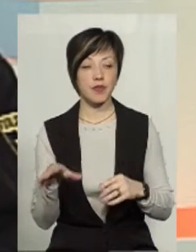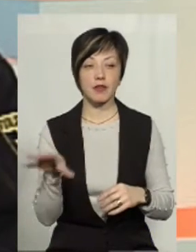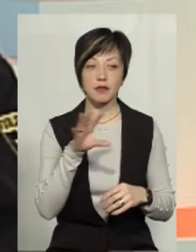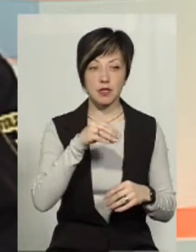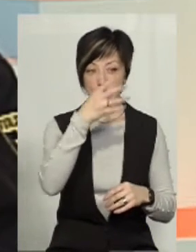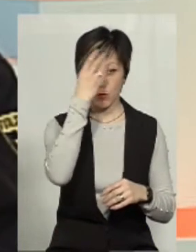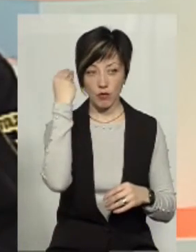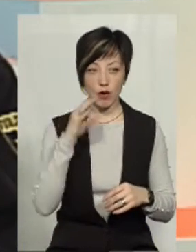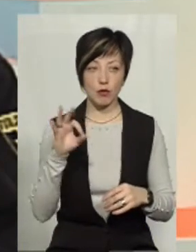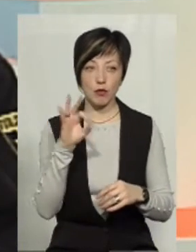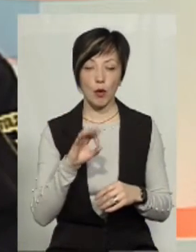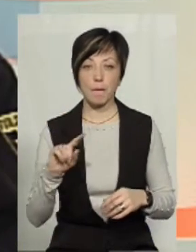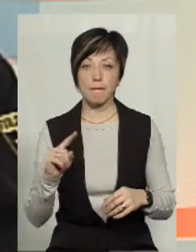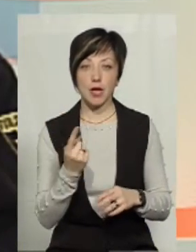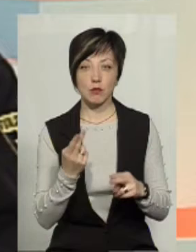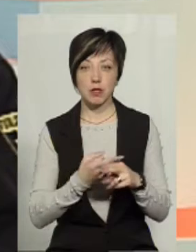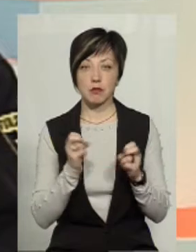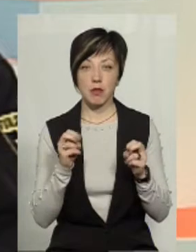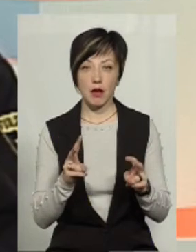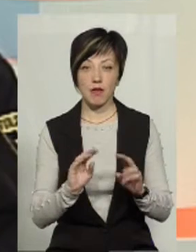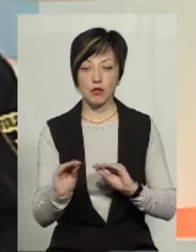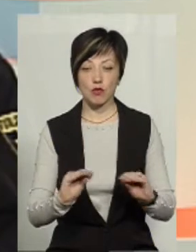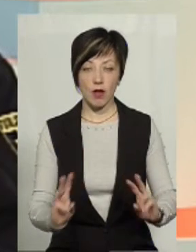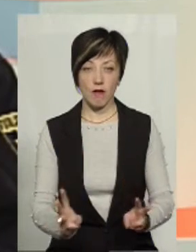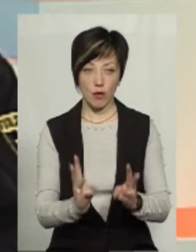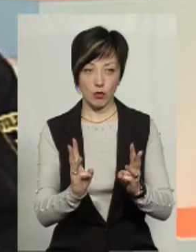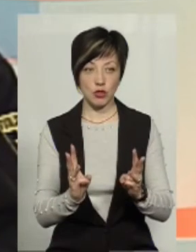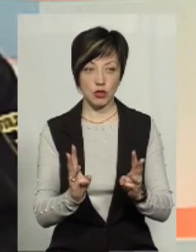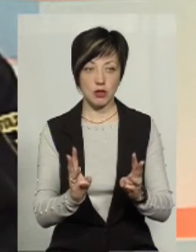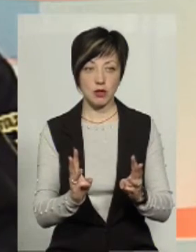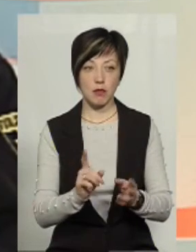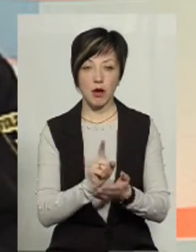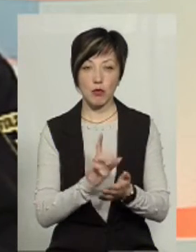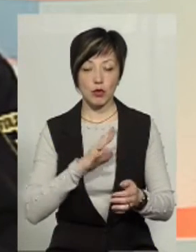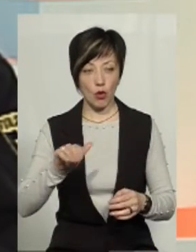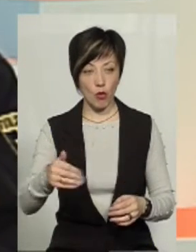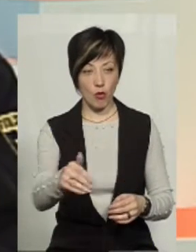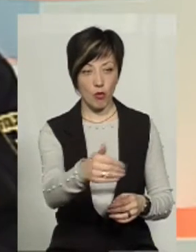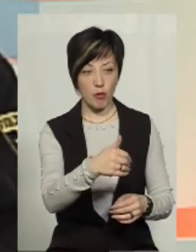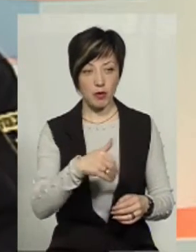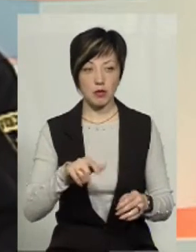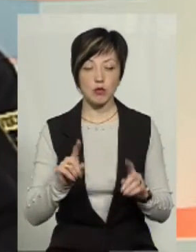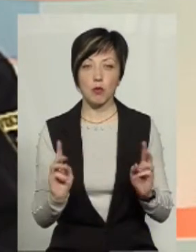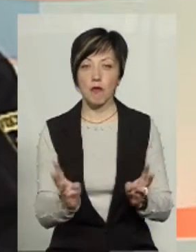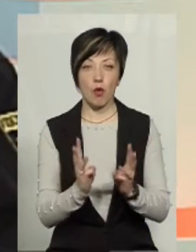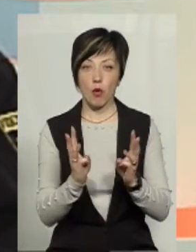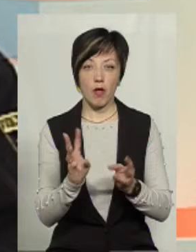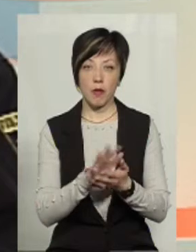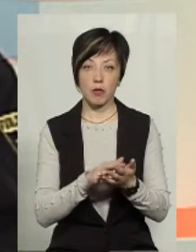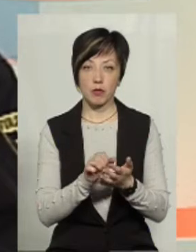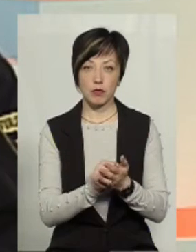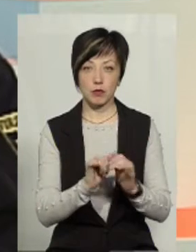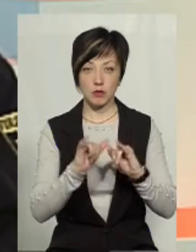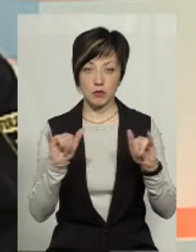Всі забувають про першу безпеку влаштування такого вогнища. Таке вогнище має бути обкопаним для того, щоб вогонь